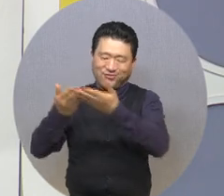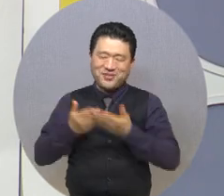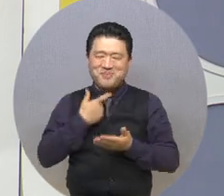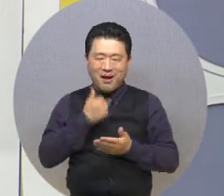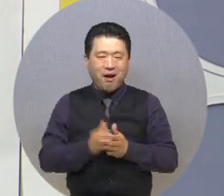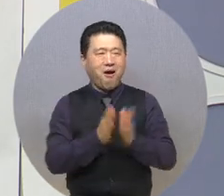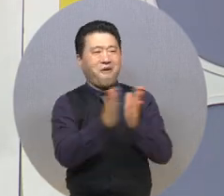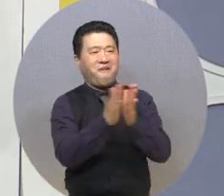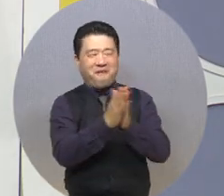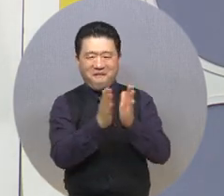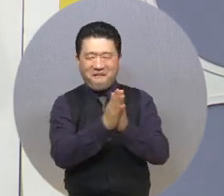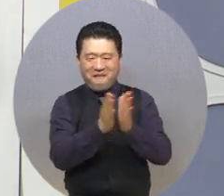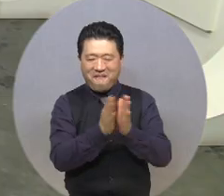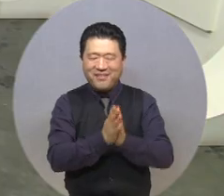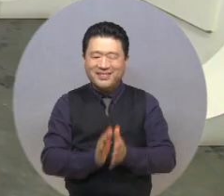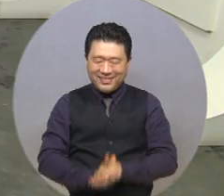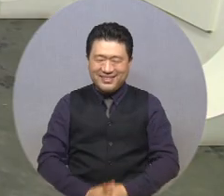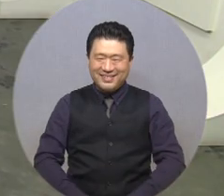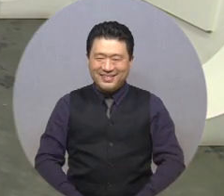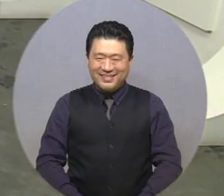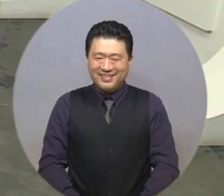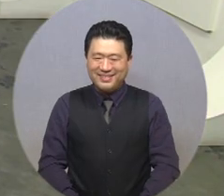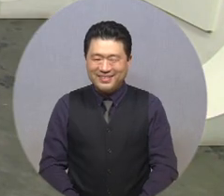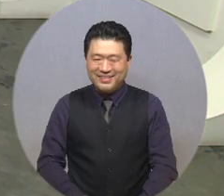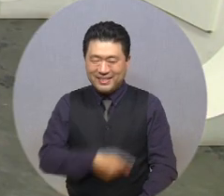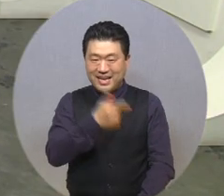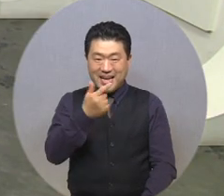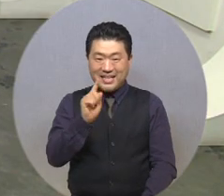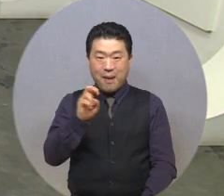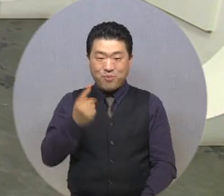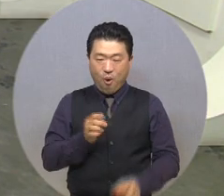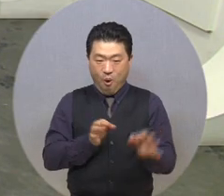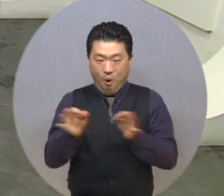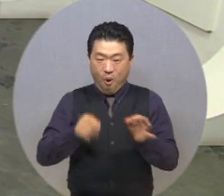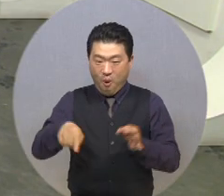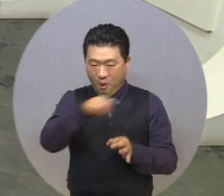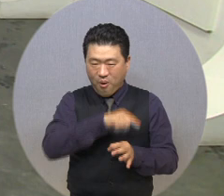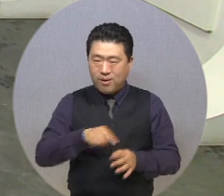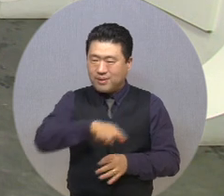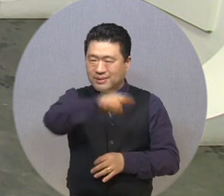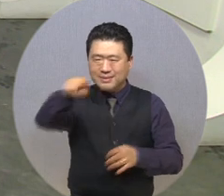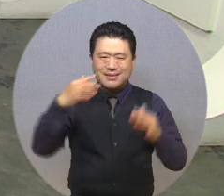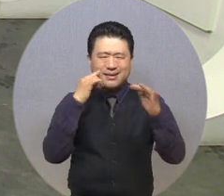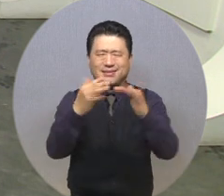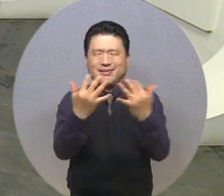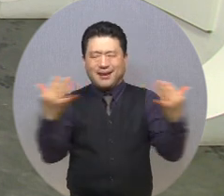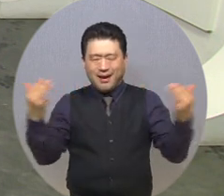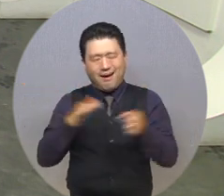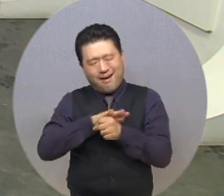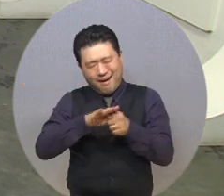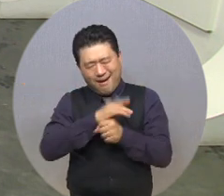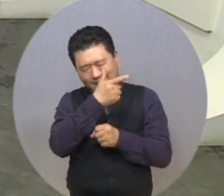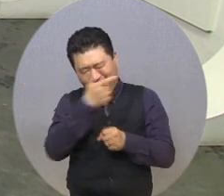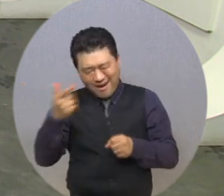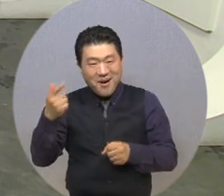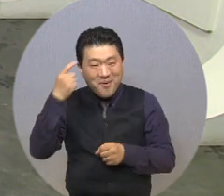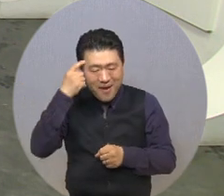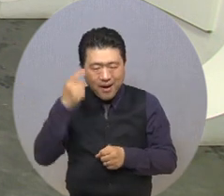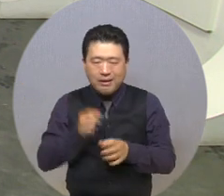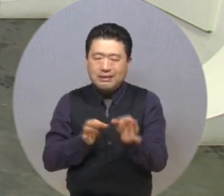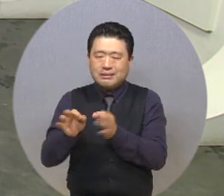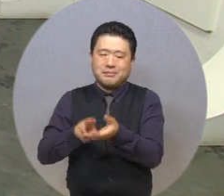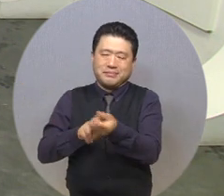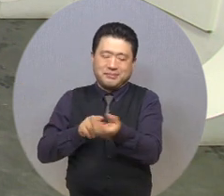아, 그래요? 네. 예, 남도장터가 여러분께 뜨거운 사랑을 받은 것은 네. 농산물